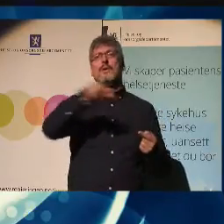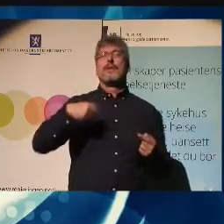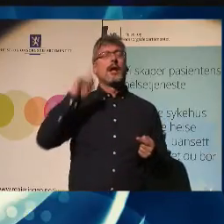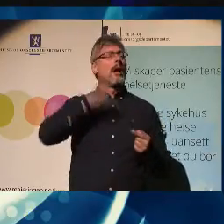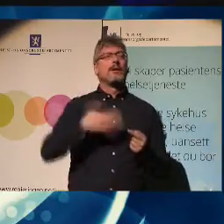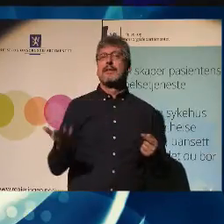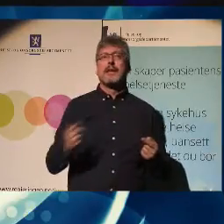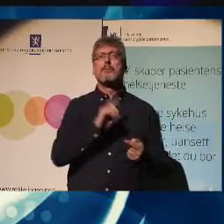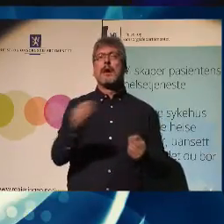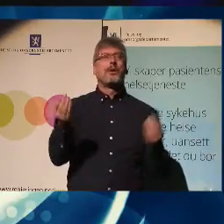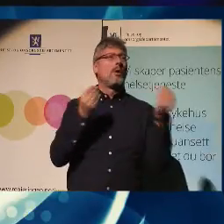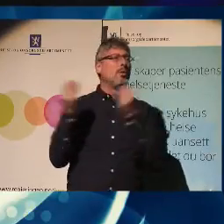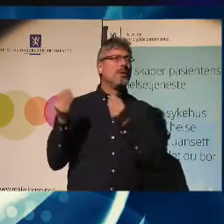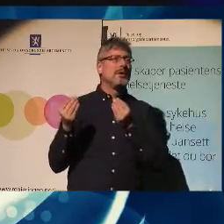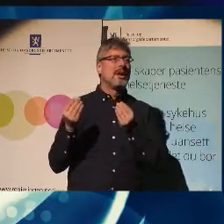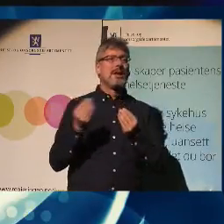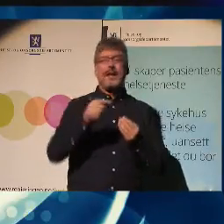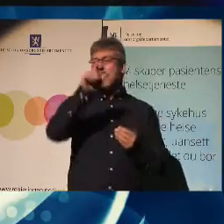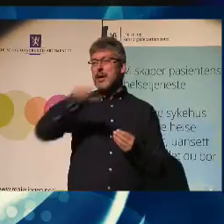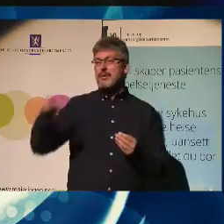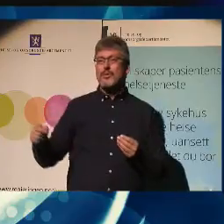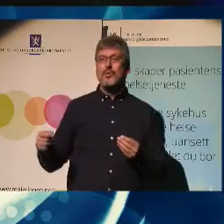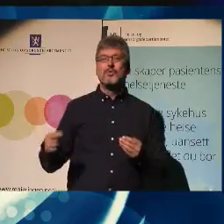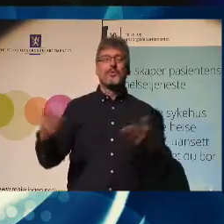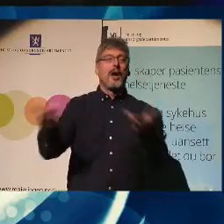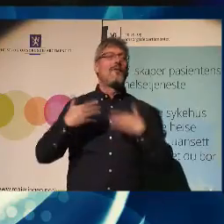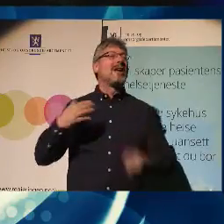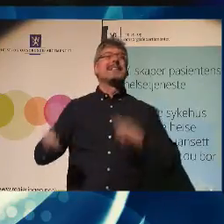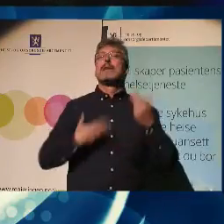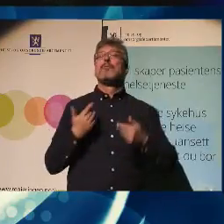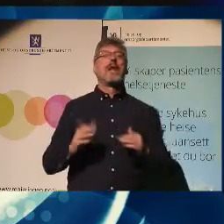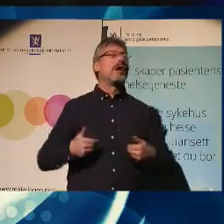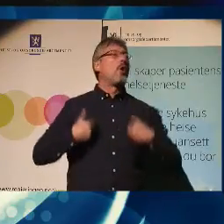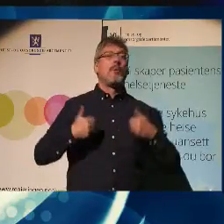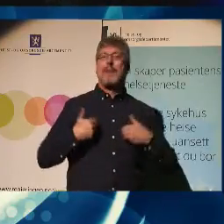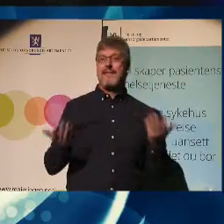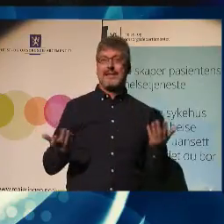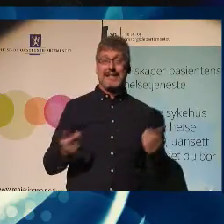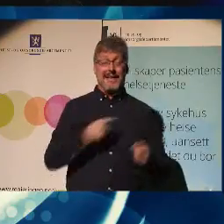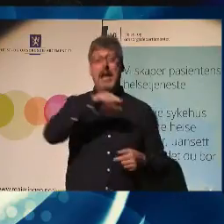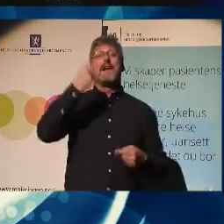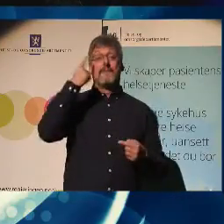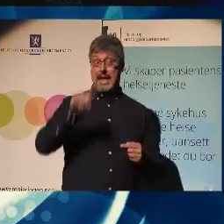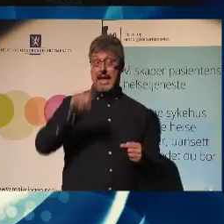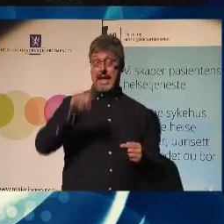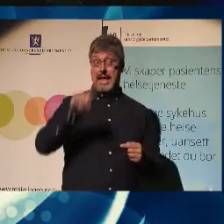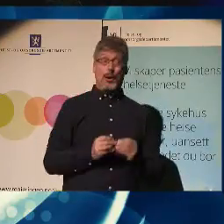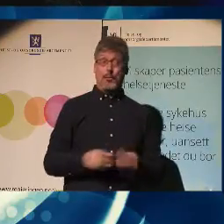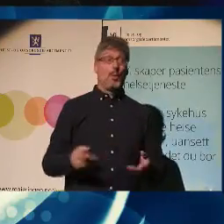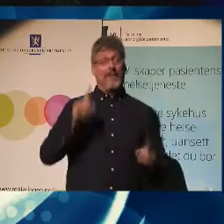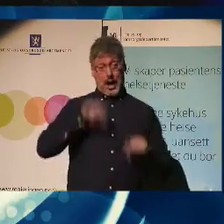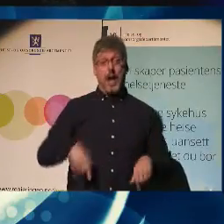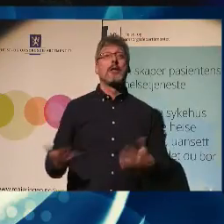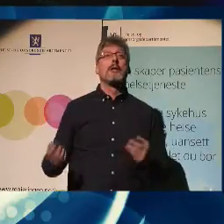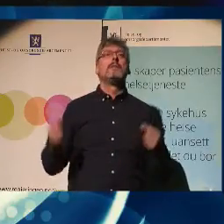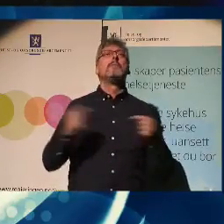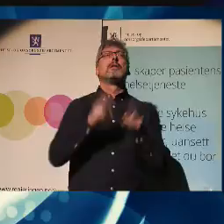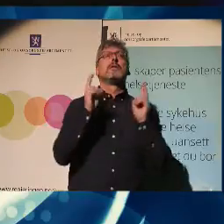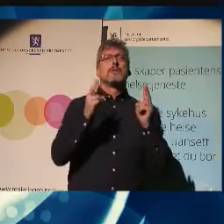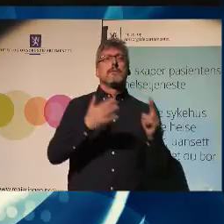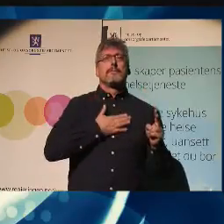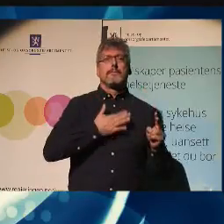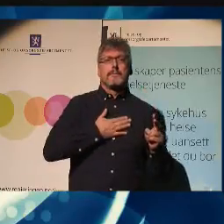bare utdanne individer som kommer til oss og får en stimulerende opplevelse. Det vi flinke på, det ikke noe problem for oss å gjøre det. Men vi vil også